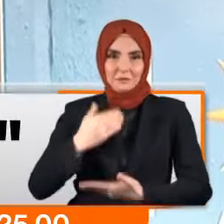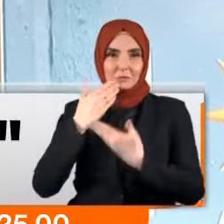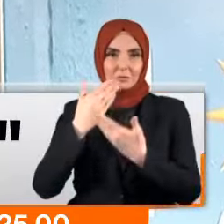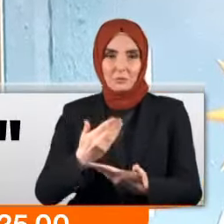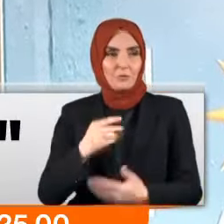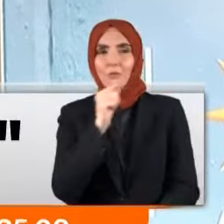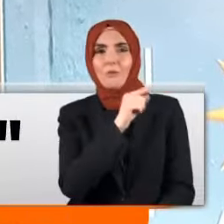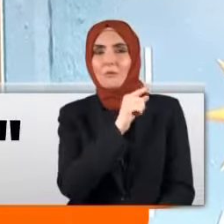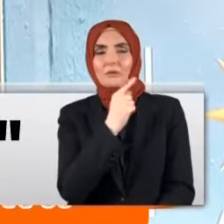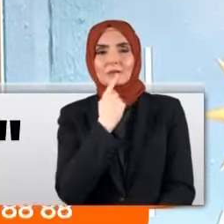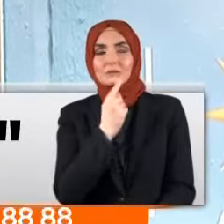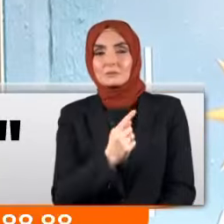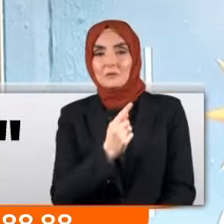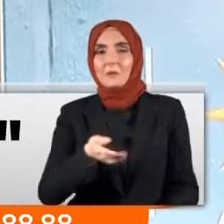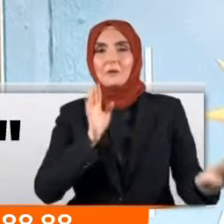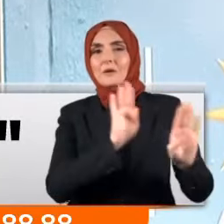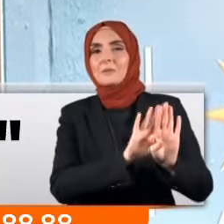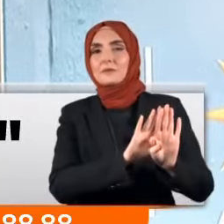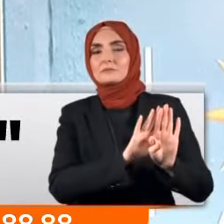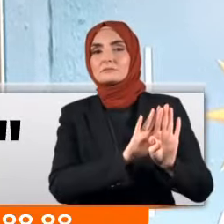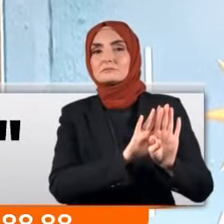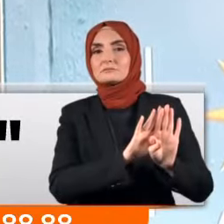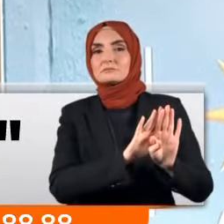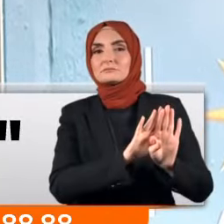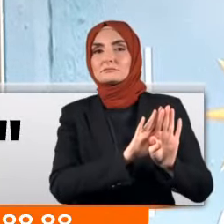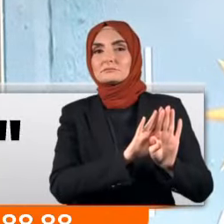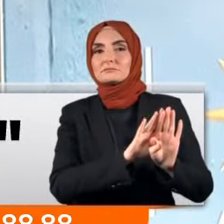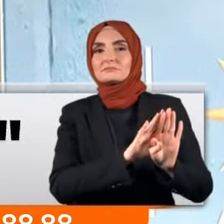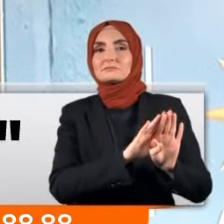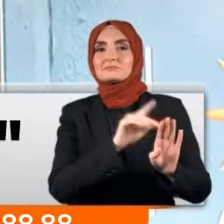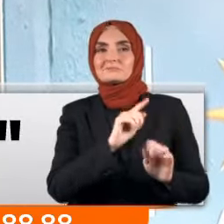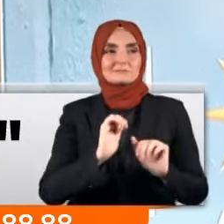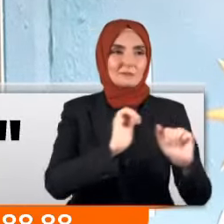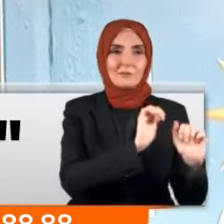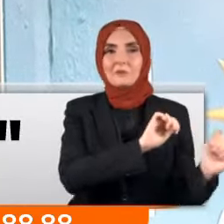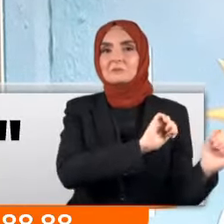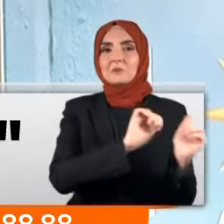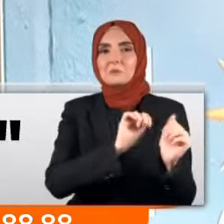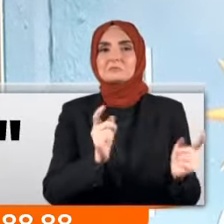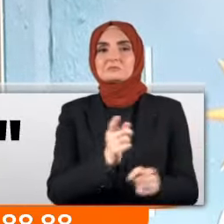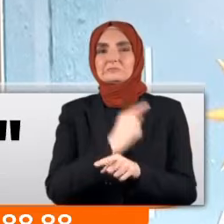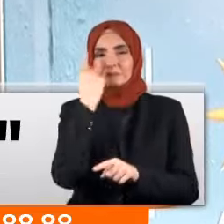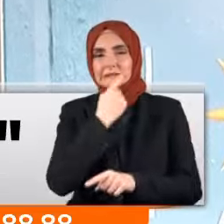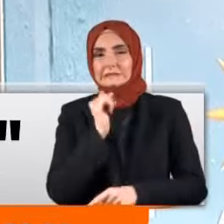ise kapalı kapılar ardında birbirlerinin kuyusunu kazıyor. Kirli